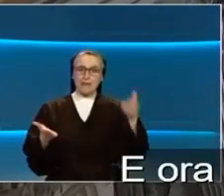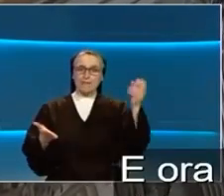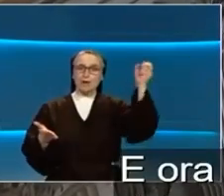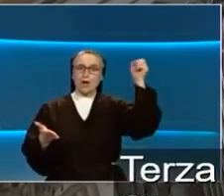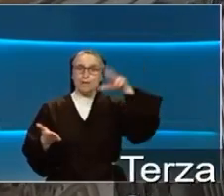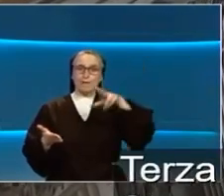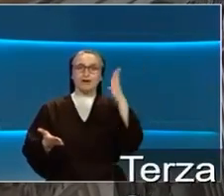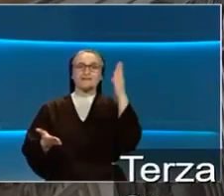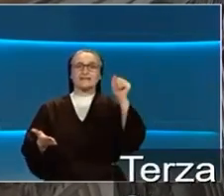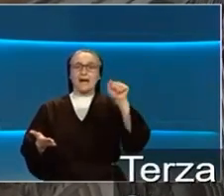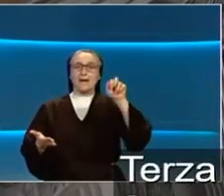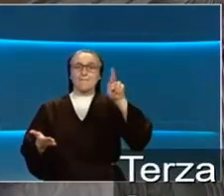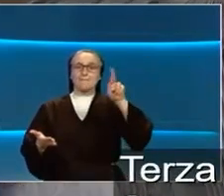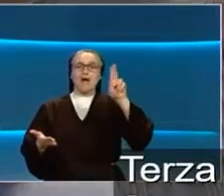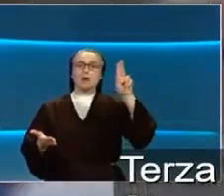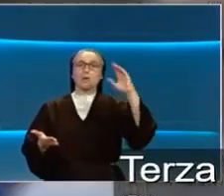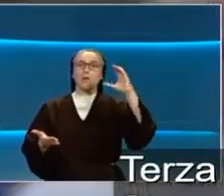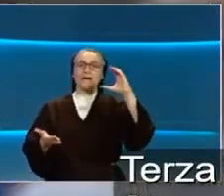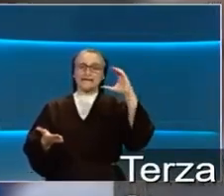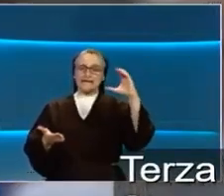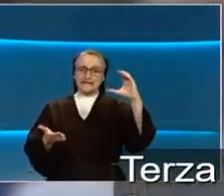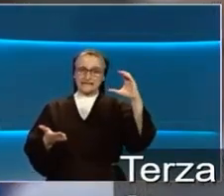Dal libro del profeta Baruch.